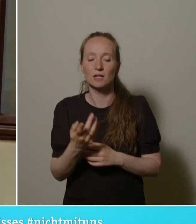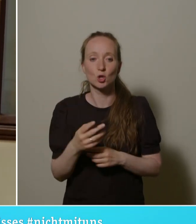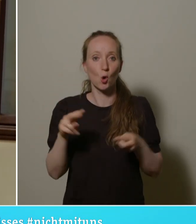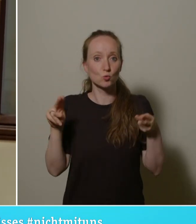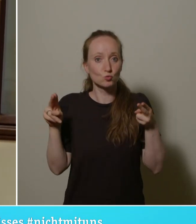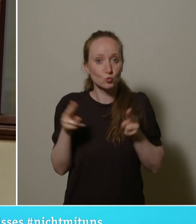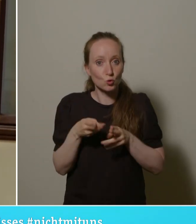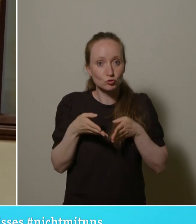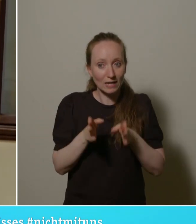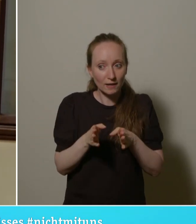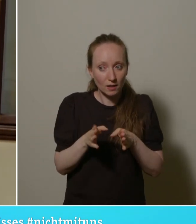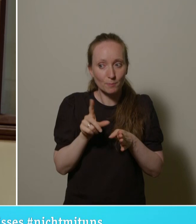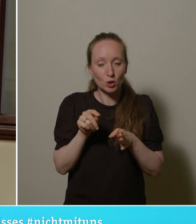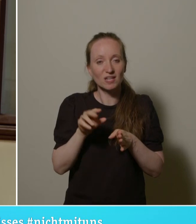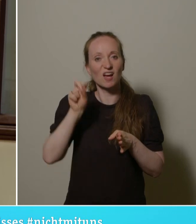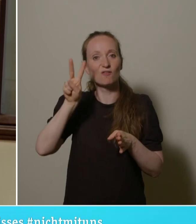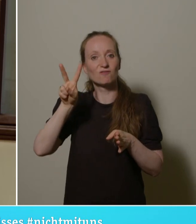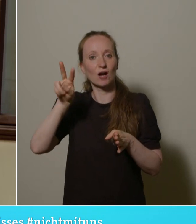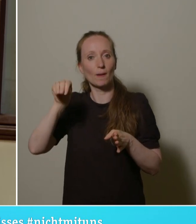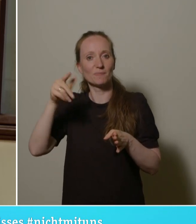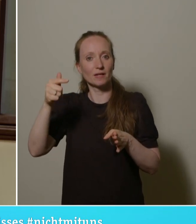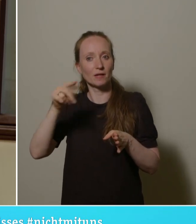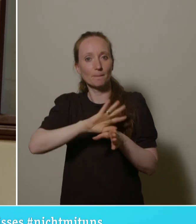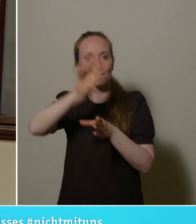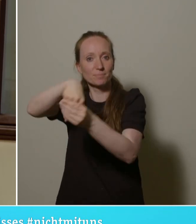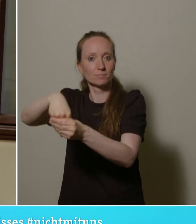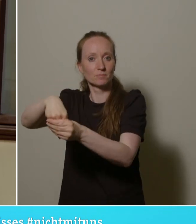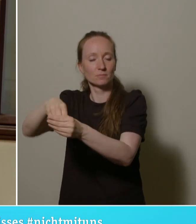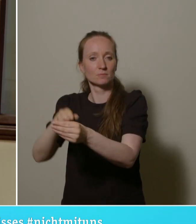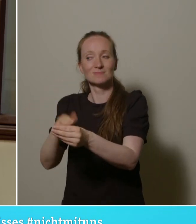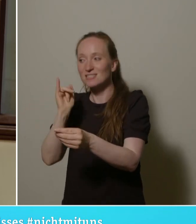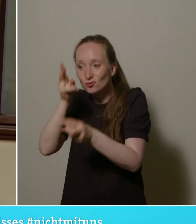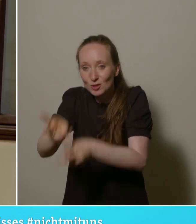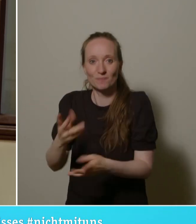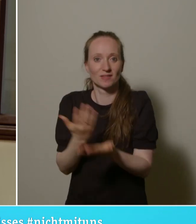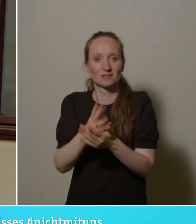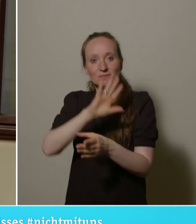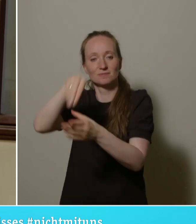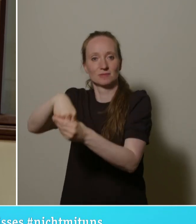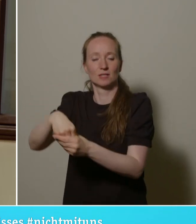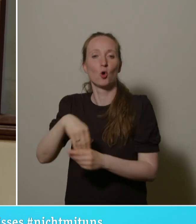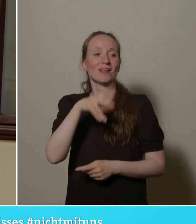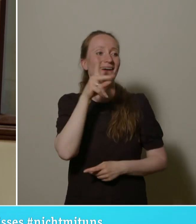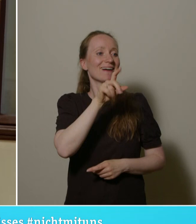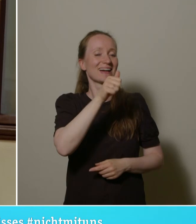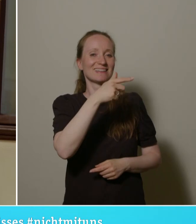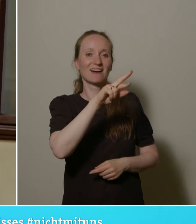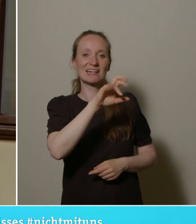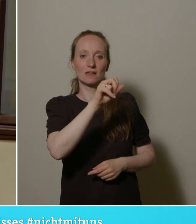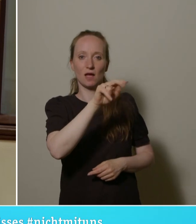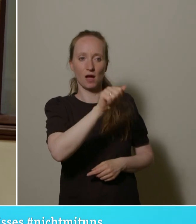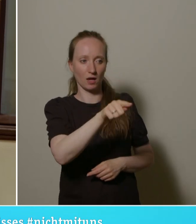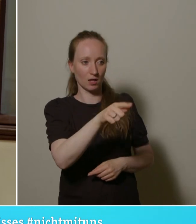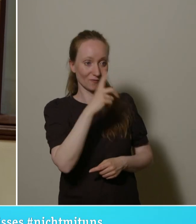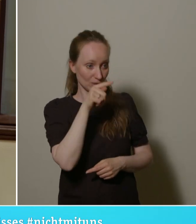den VMT. Ja, da gehört es hin, der Bürgermeister nämlich eben auch gesagt. Und Katharina, wenn du sagst, ich kriege das mit,